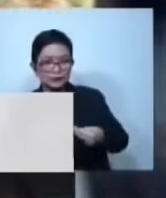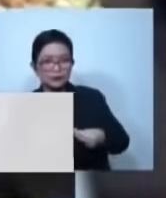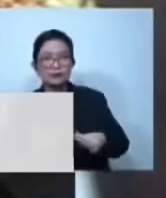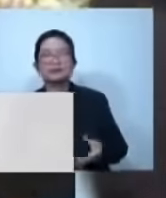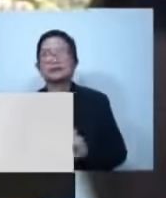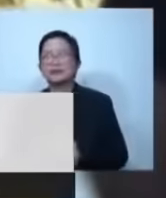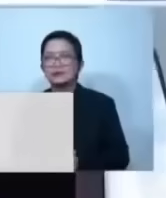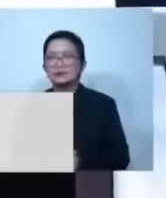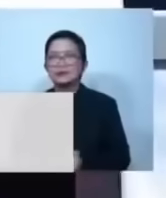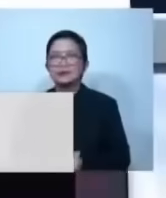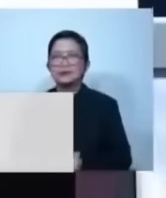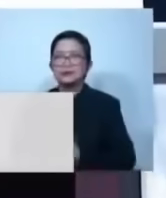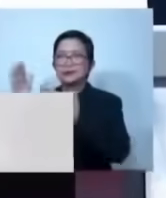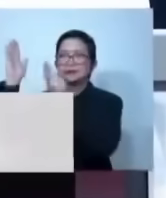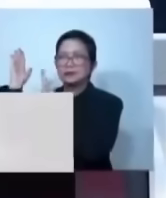panggung